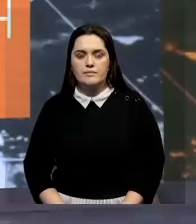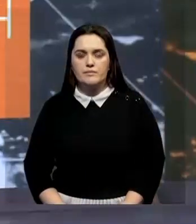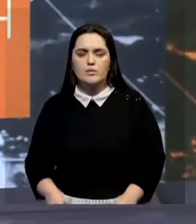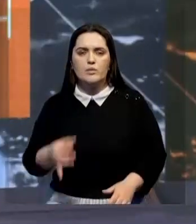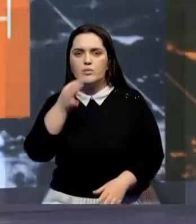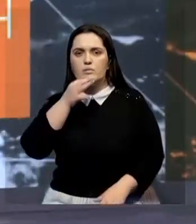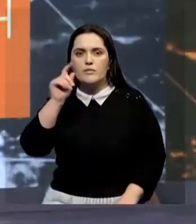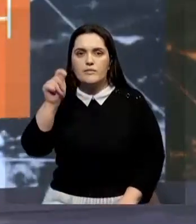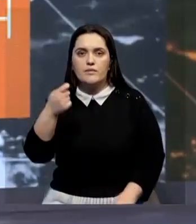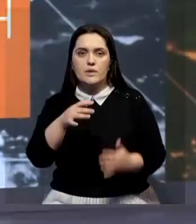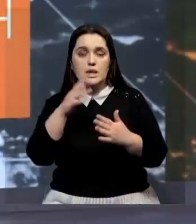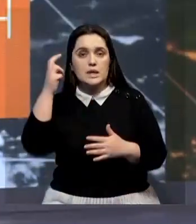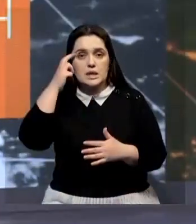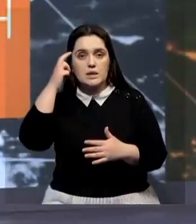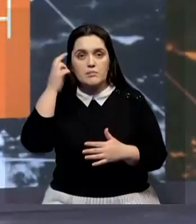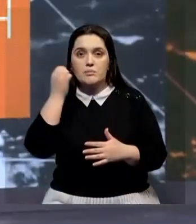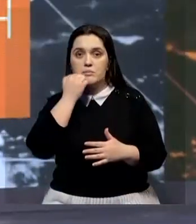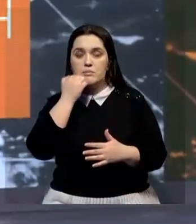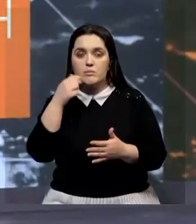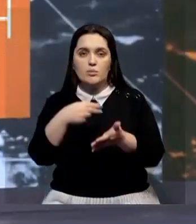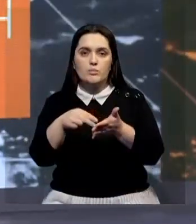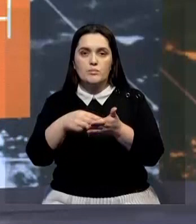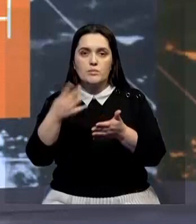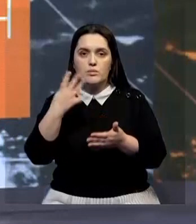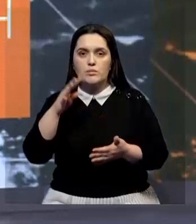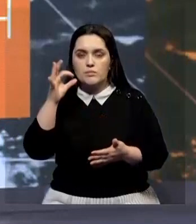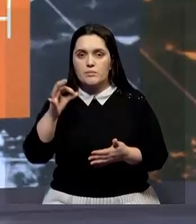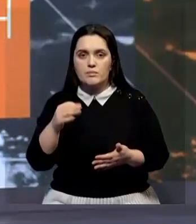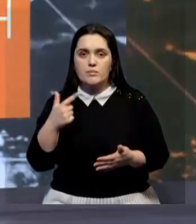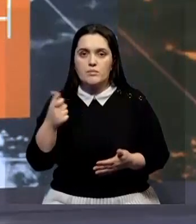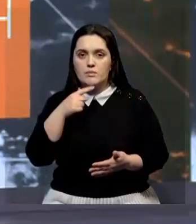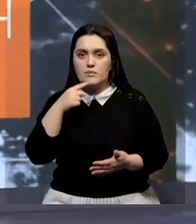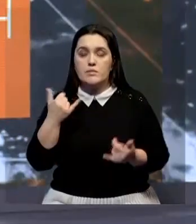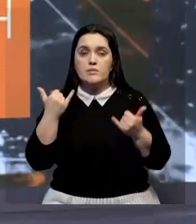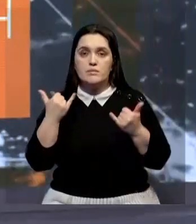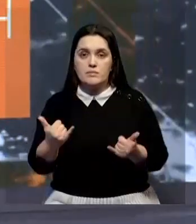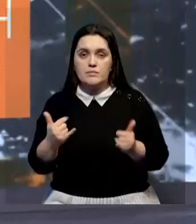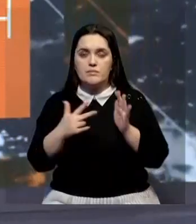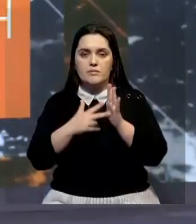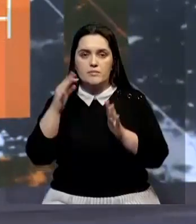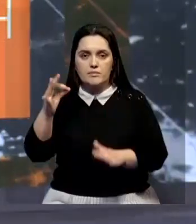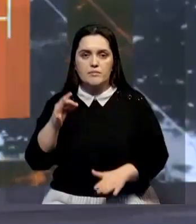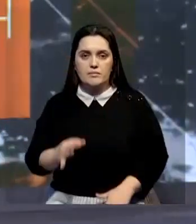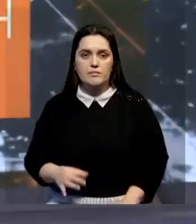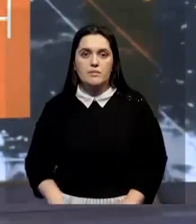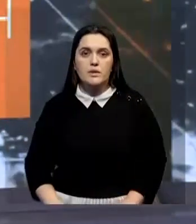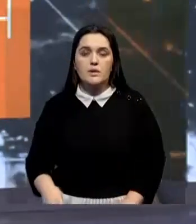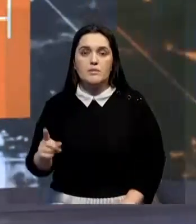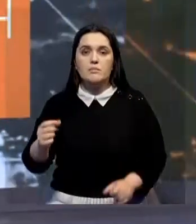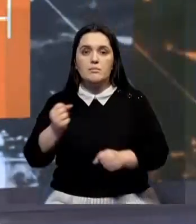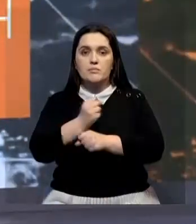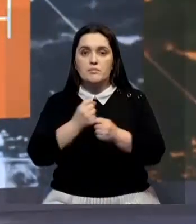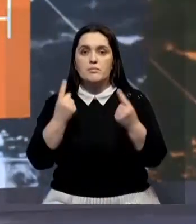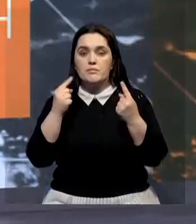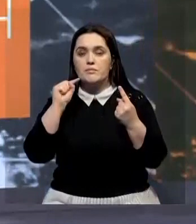До конфликта Киева и Москвы ЕС покупал примерно 40% всего газа в России. Теперь меньше 8%. Если взять